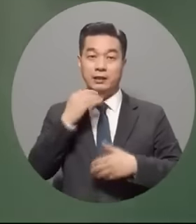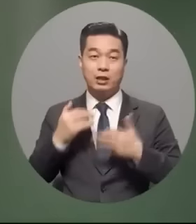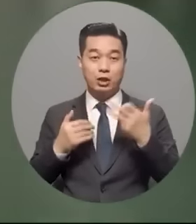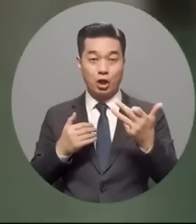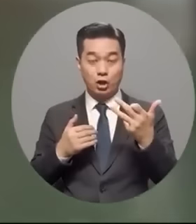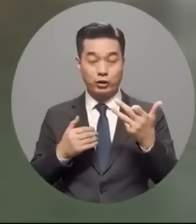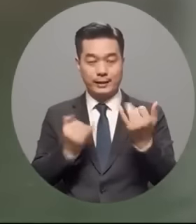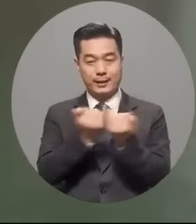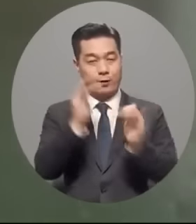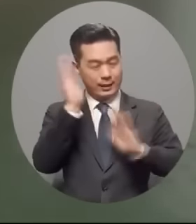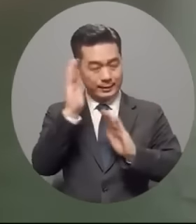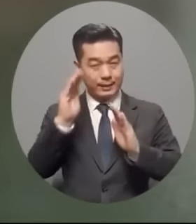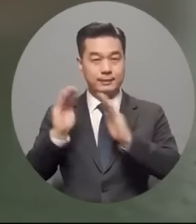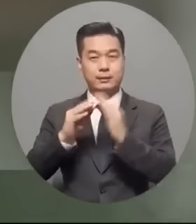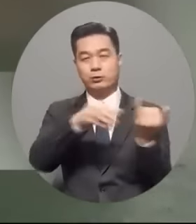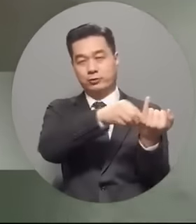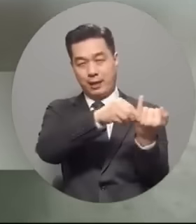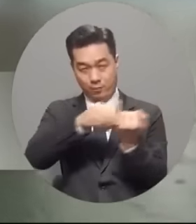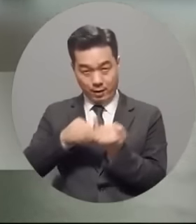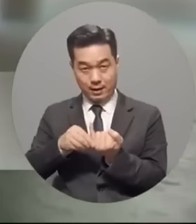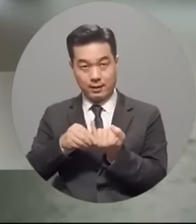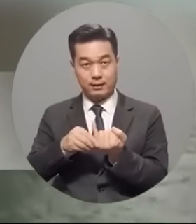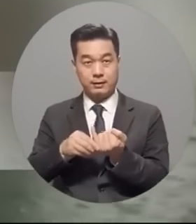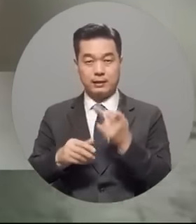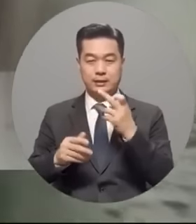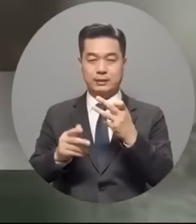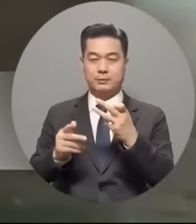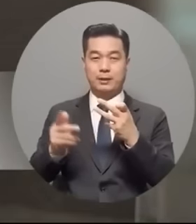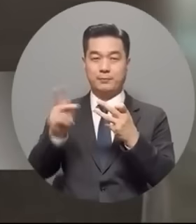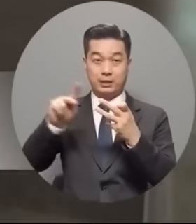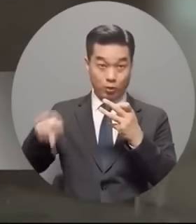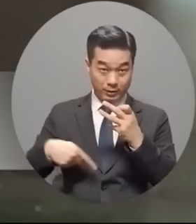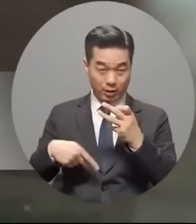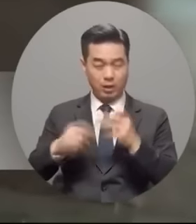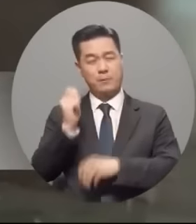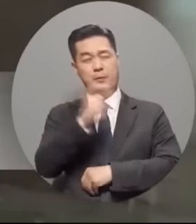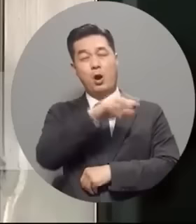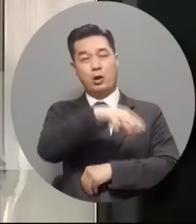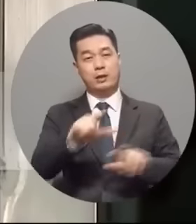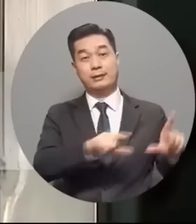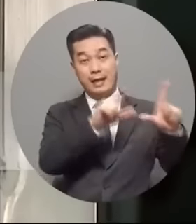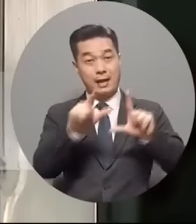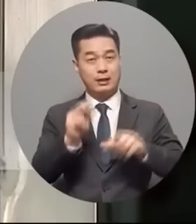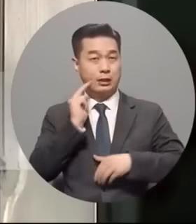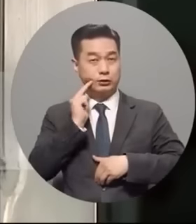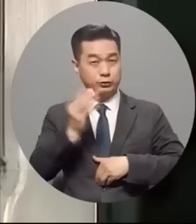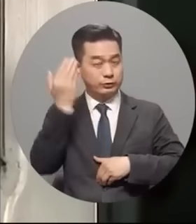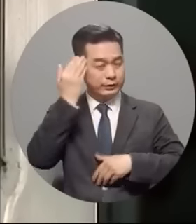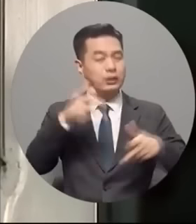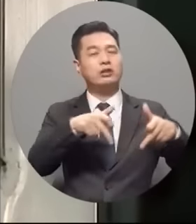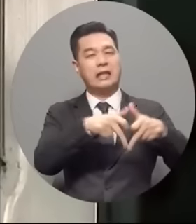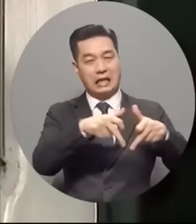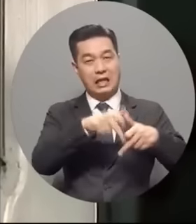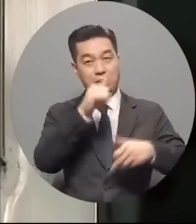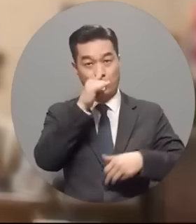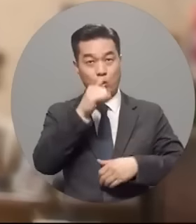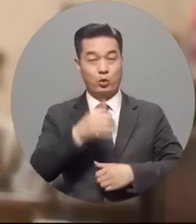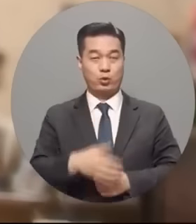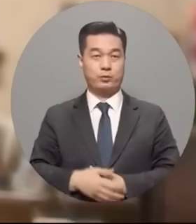집으로 데려왔습니다. 13km 떨어진 곳에 살던 여학생은 중증 지적장애를 앓고